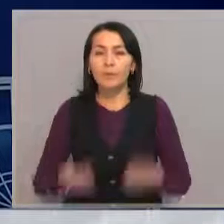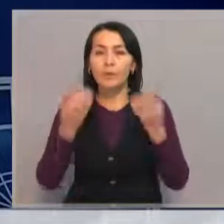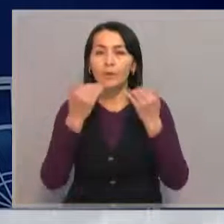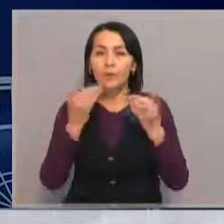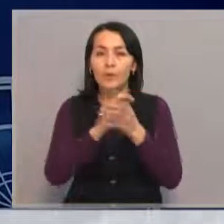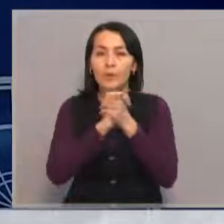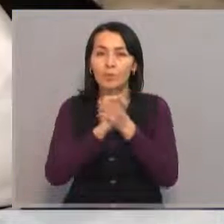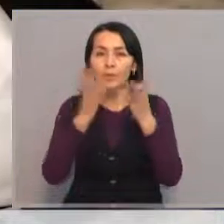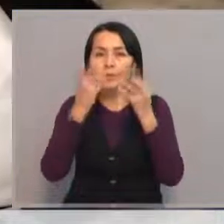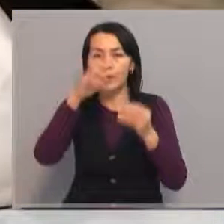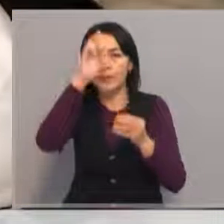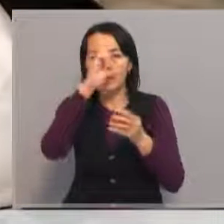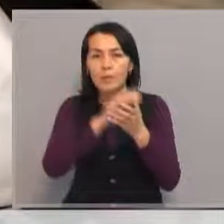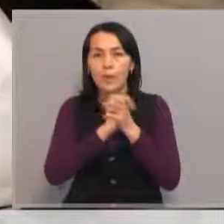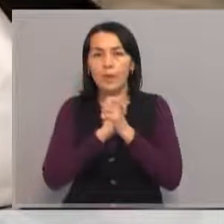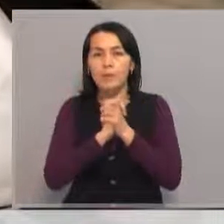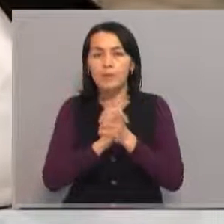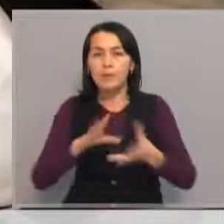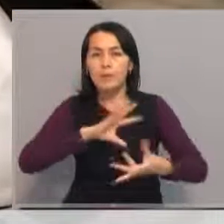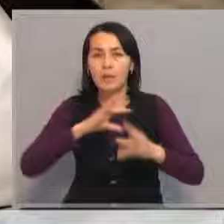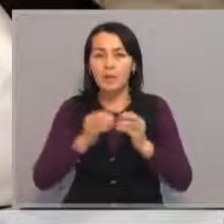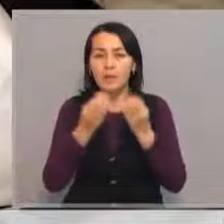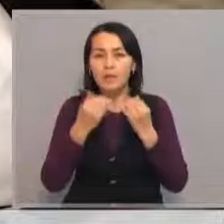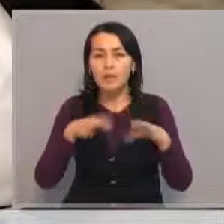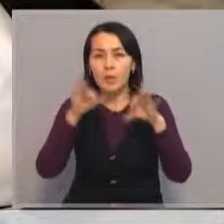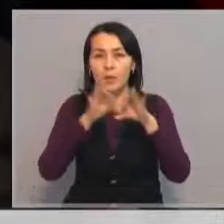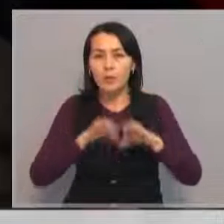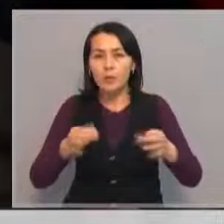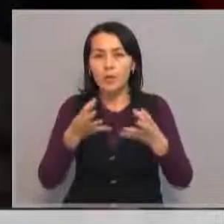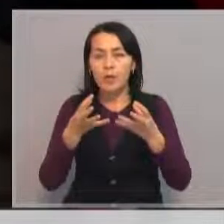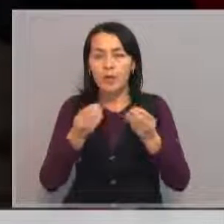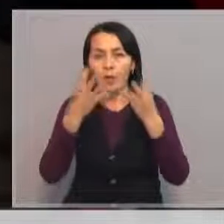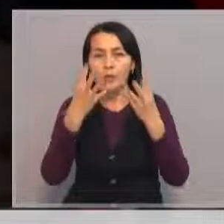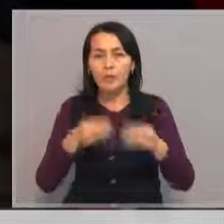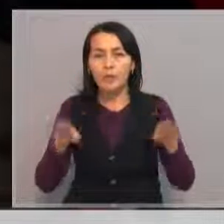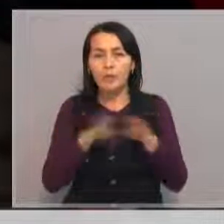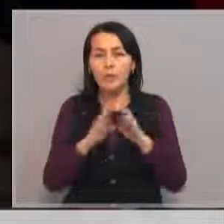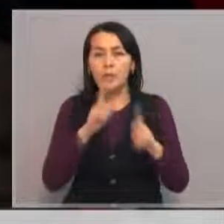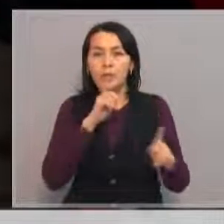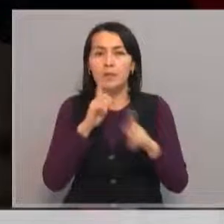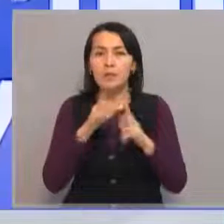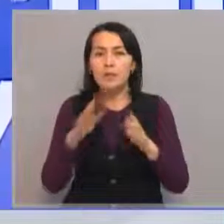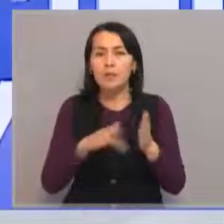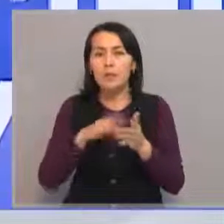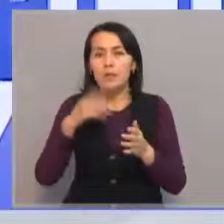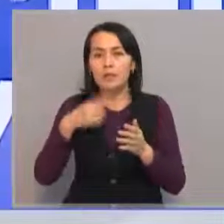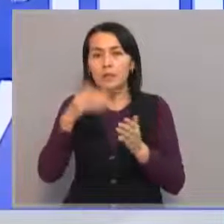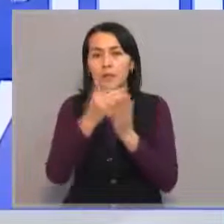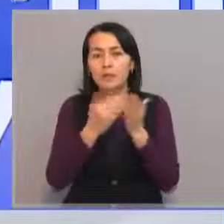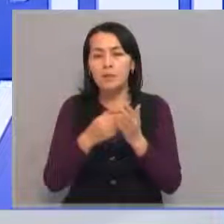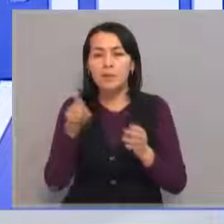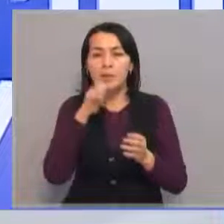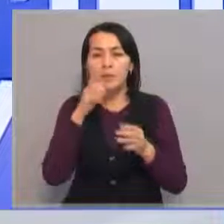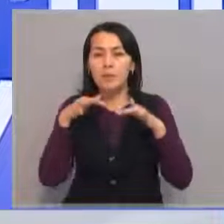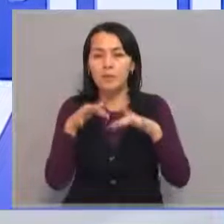Бүгінгі бейбіт күн ел ішіндегі ынтымақ бірліктің нәтижесі, тәуелсіздіктің жемісі. Жиында сөз алған қалалық ішкі саясат және жастар